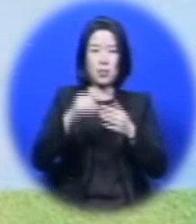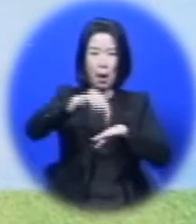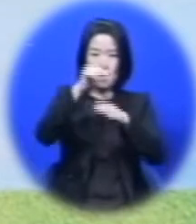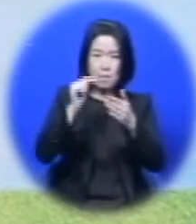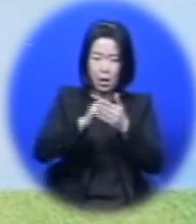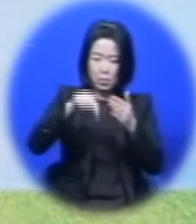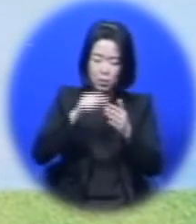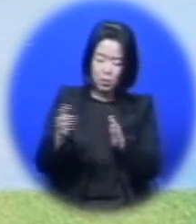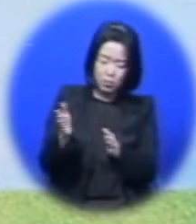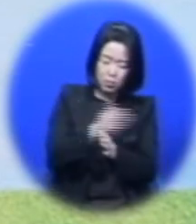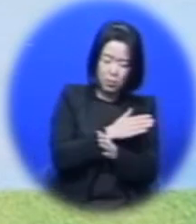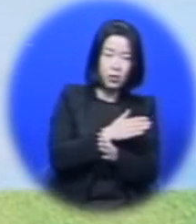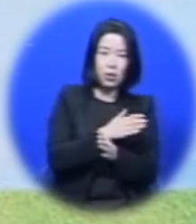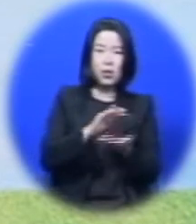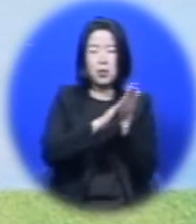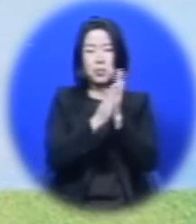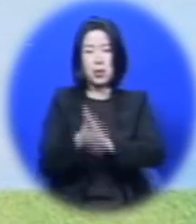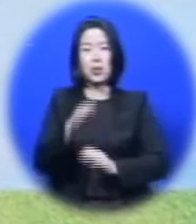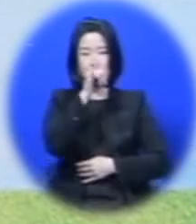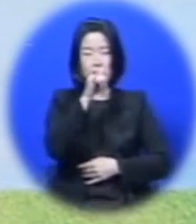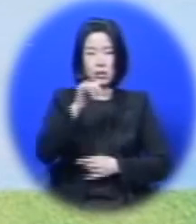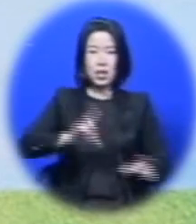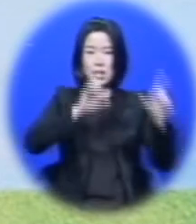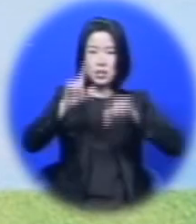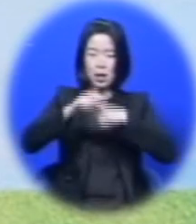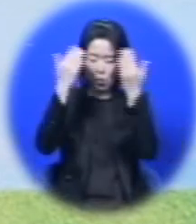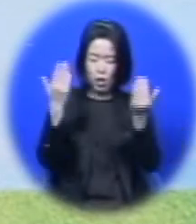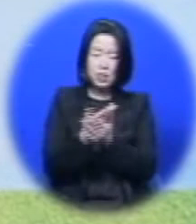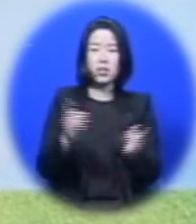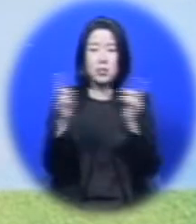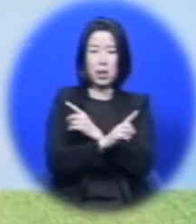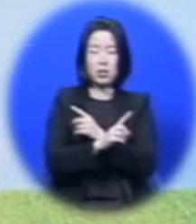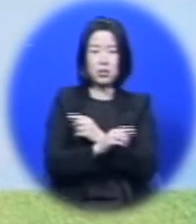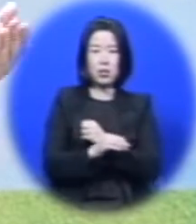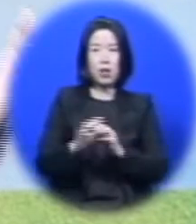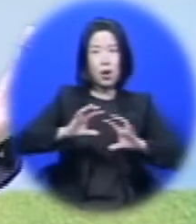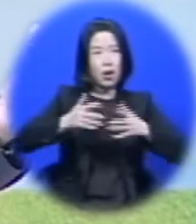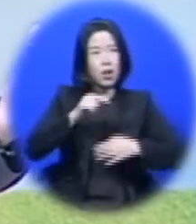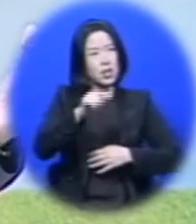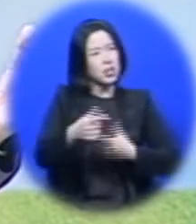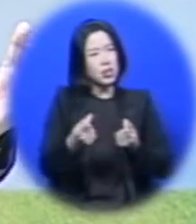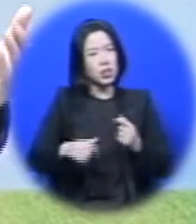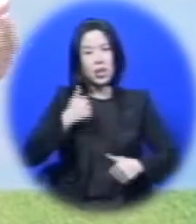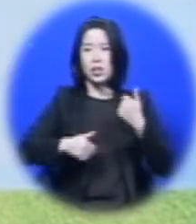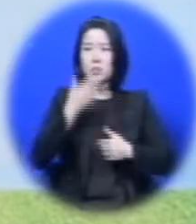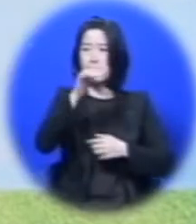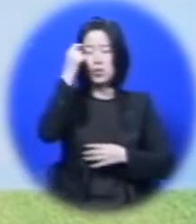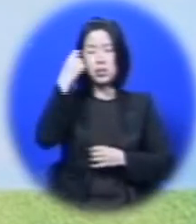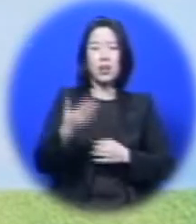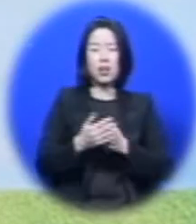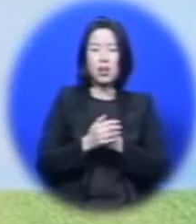마음속에서부터 변화가 일어났습니다. 삶이 완전히 바꾸어졌어요. 세상이 이렇게 기쁠 수가 있는, 세상이